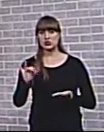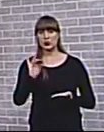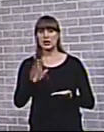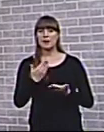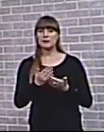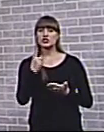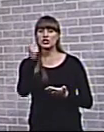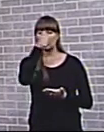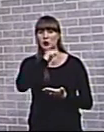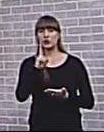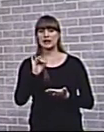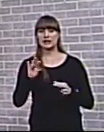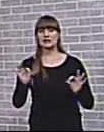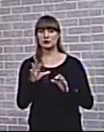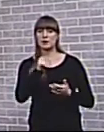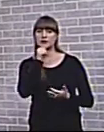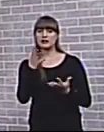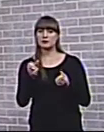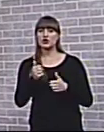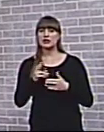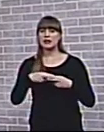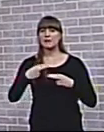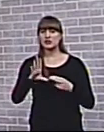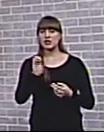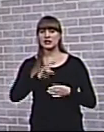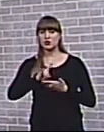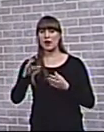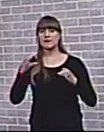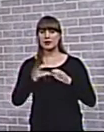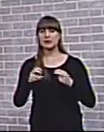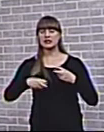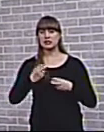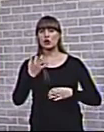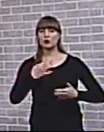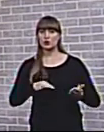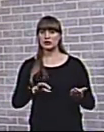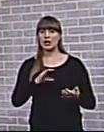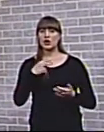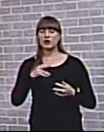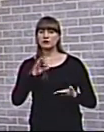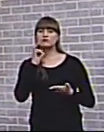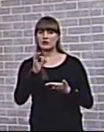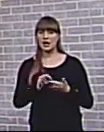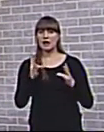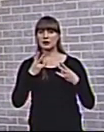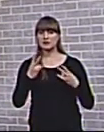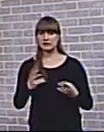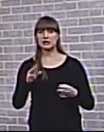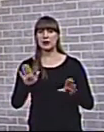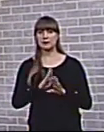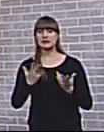год канадский музыкант пытался получить компенсацию у авиакомпании за сломанную гитару и отомстил песне о конфликте, клип на